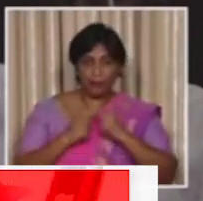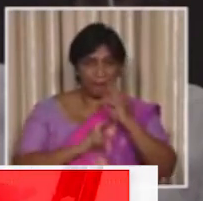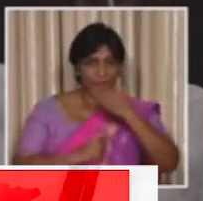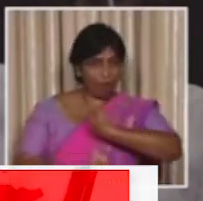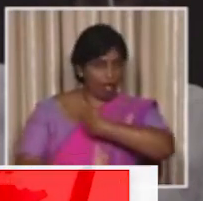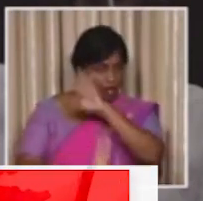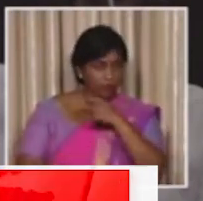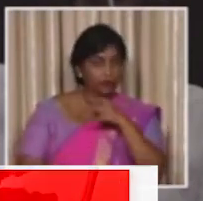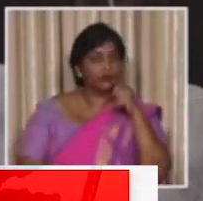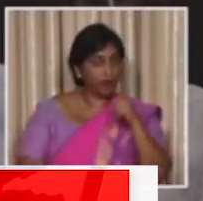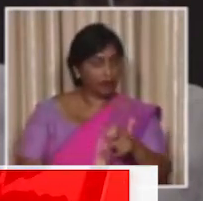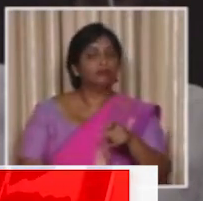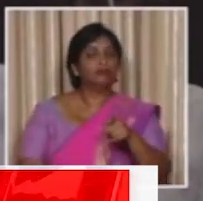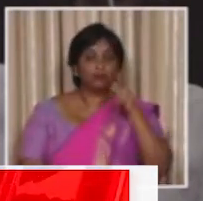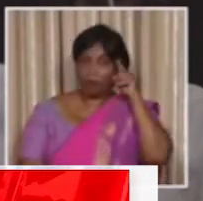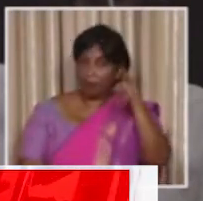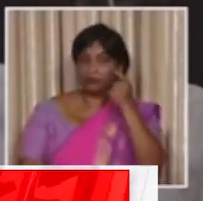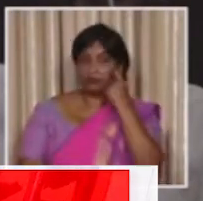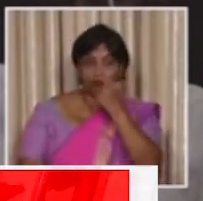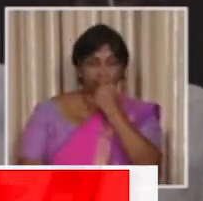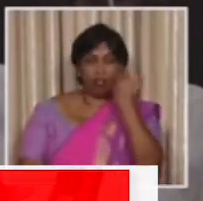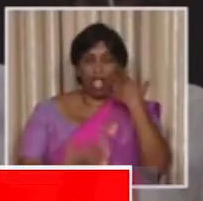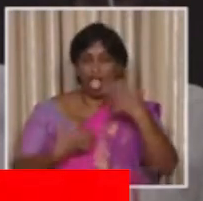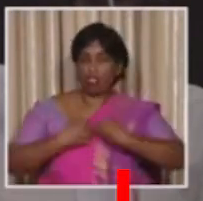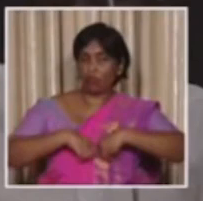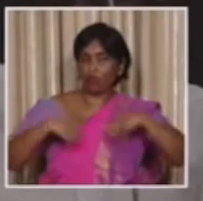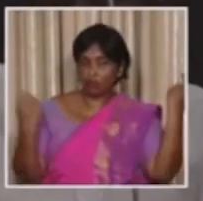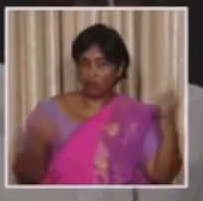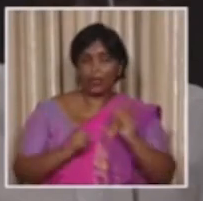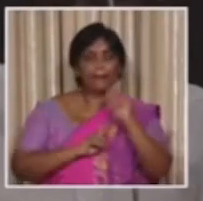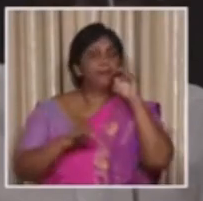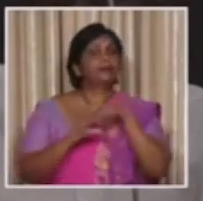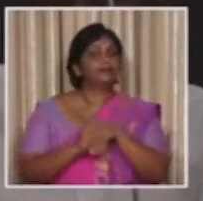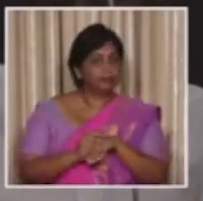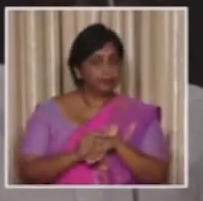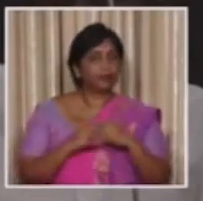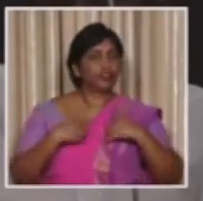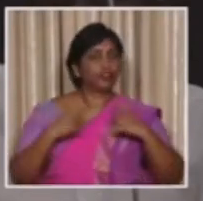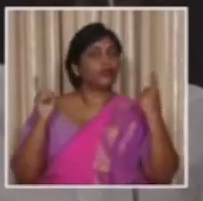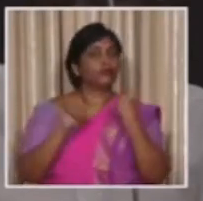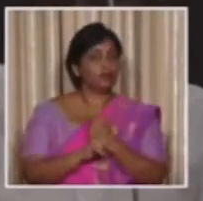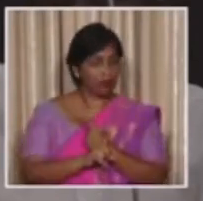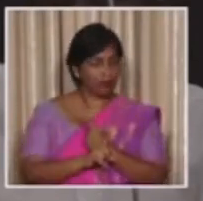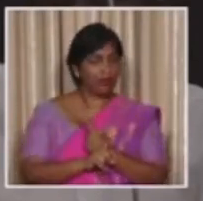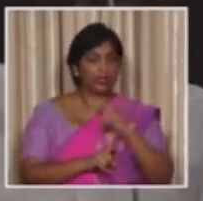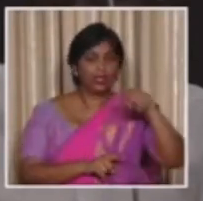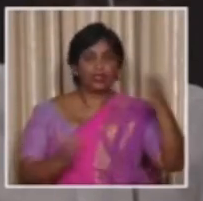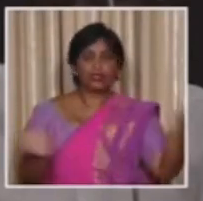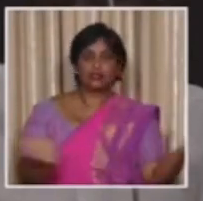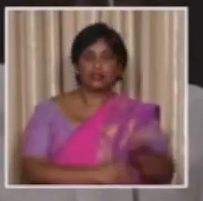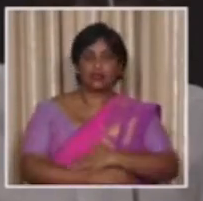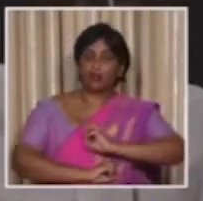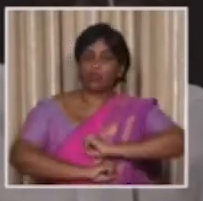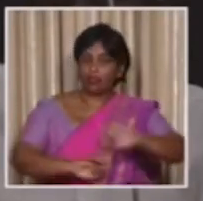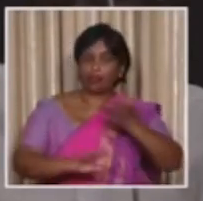yang iwat kira. Erisa waham betul mana agi asli ke istana antum galopu main sabah itu le antum maru karapu hitan itu sarang galu mana